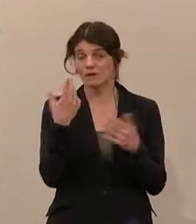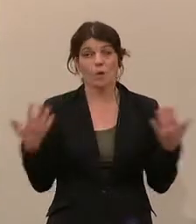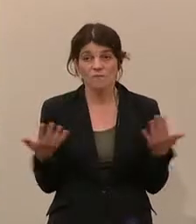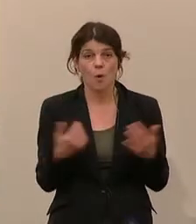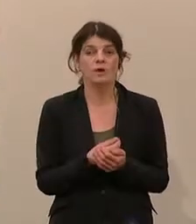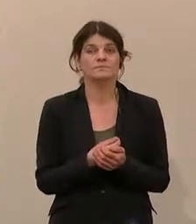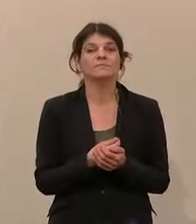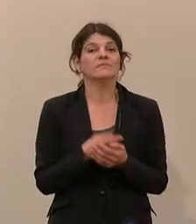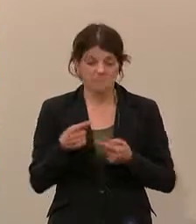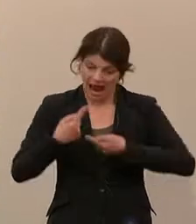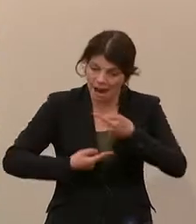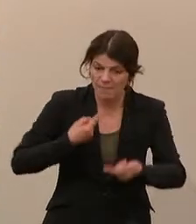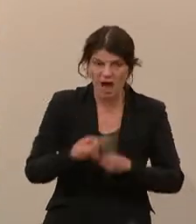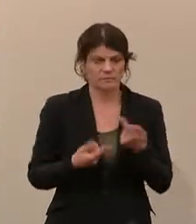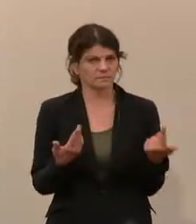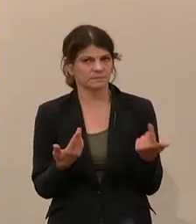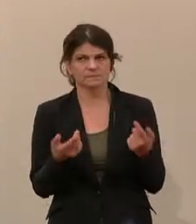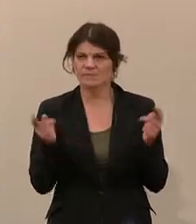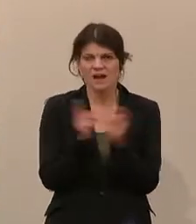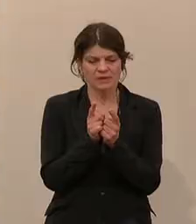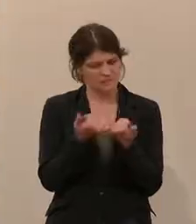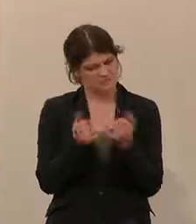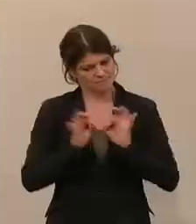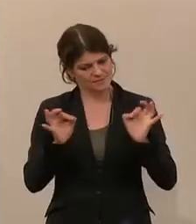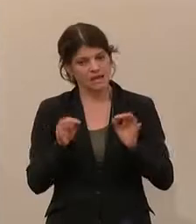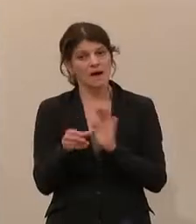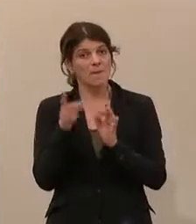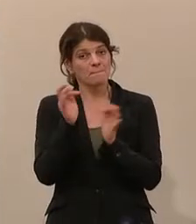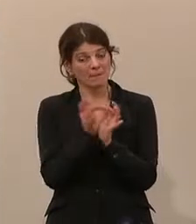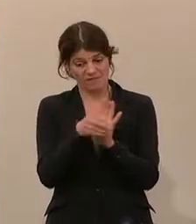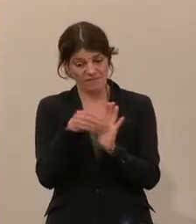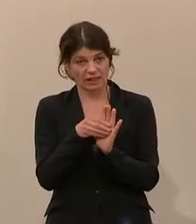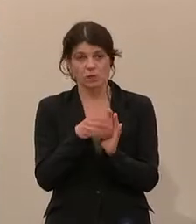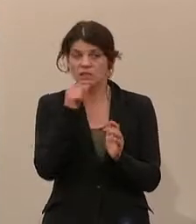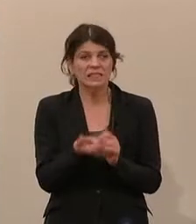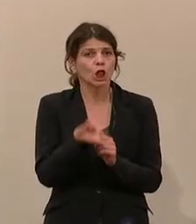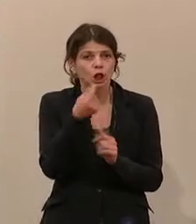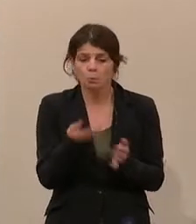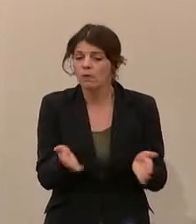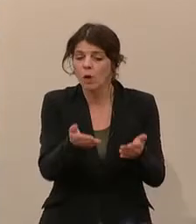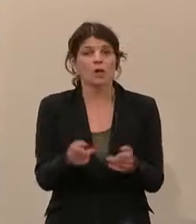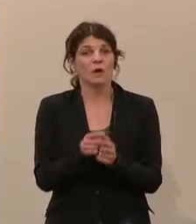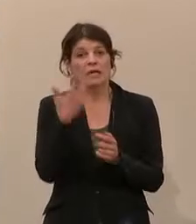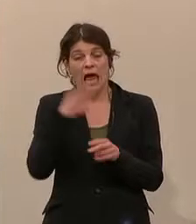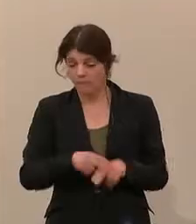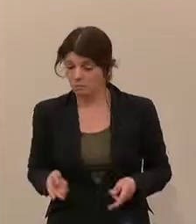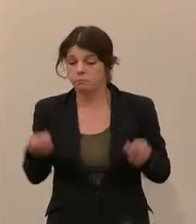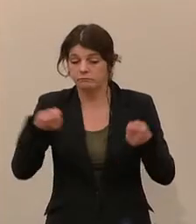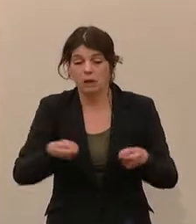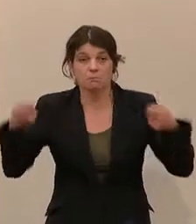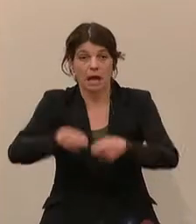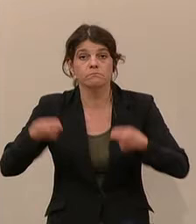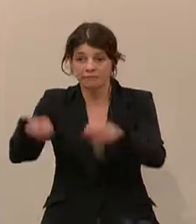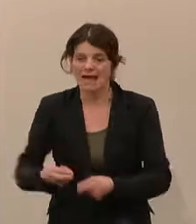den Abläufen, im effizienten Mitteleinsatz, in der Vermeidung von Doppel- und Mehrfachförderungen, in der Erhöhung